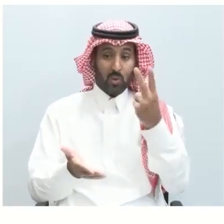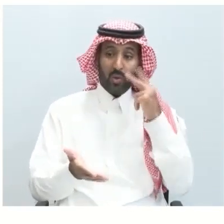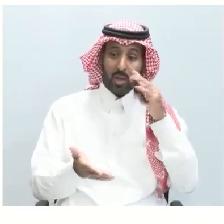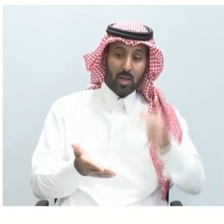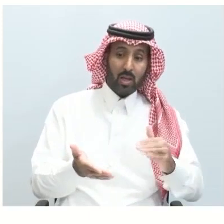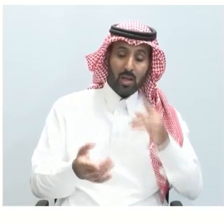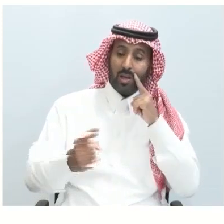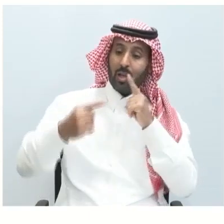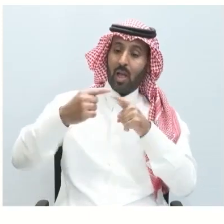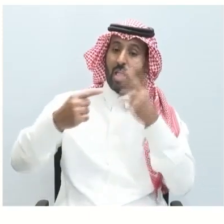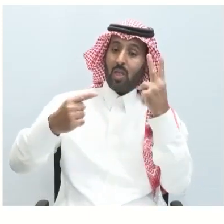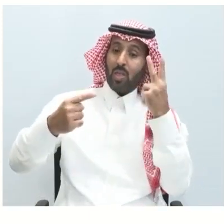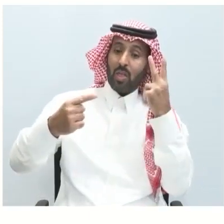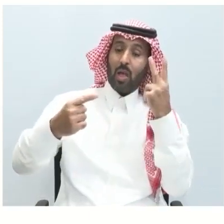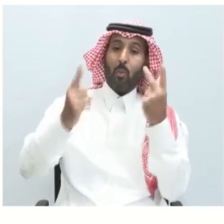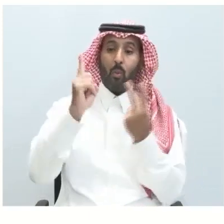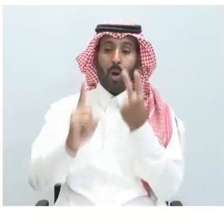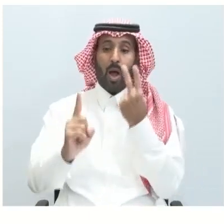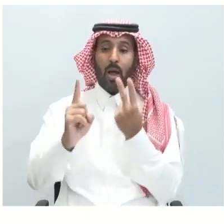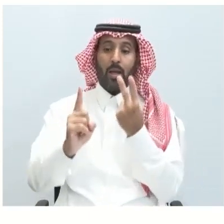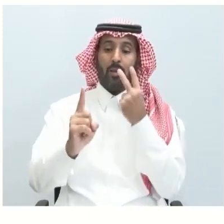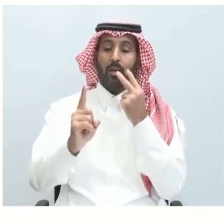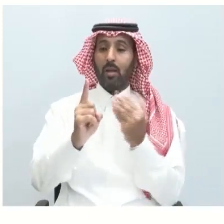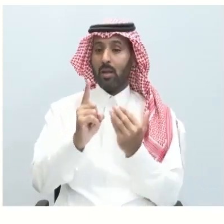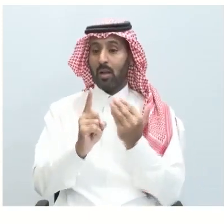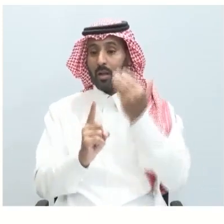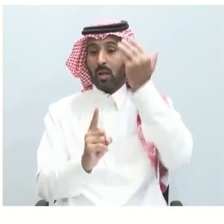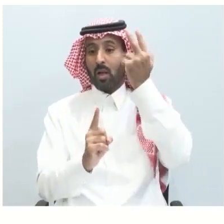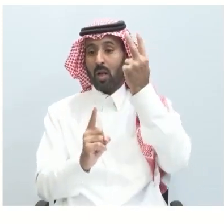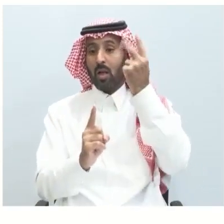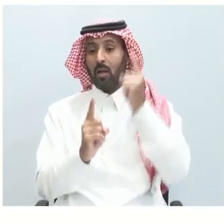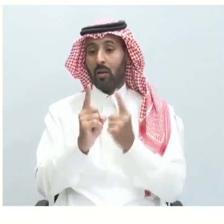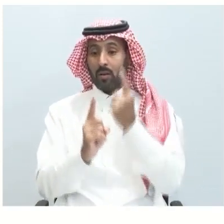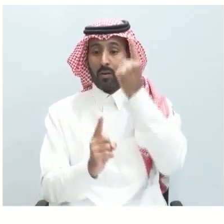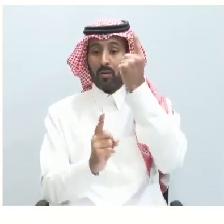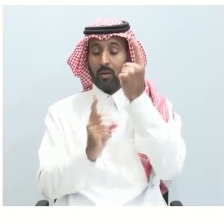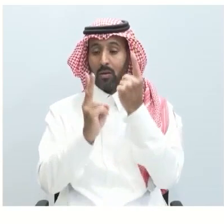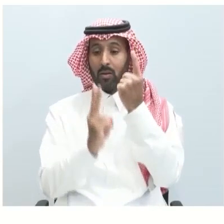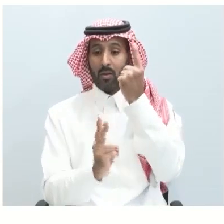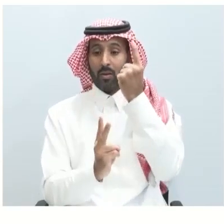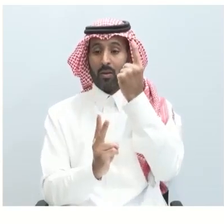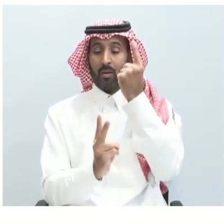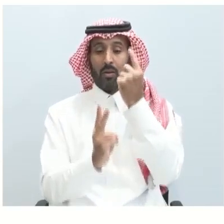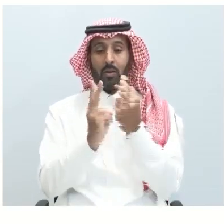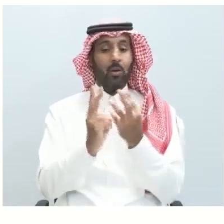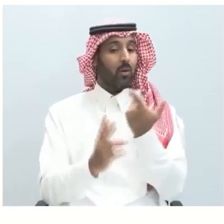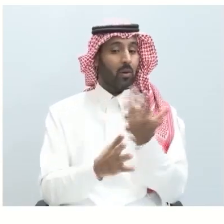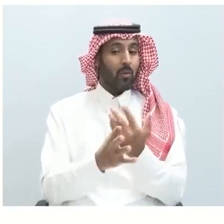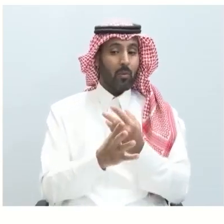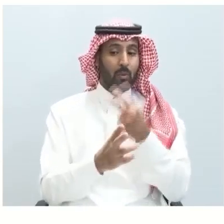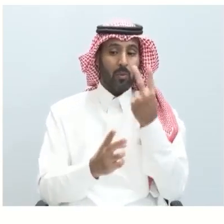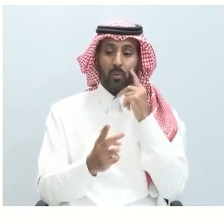مقابل طفل بالتالي لاحظ الارتفاع هنا ولاحظ هنا انه ملامس للارض اذا هل هو في حاله